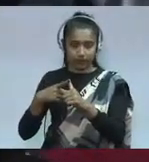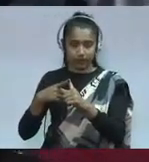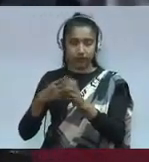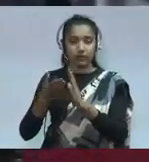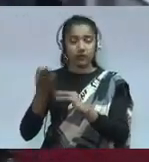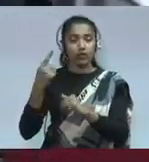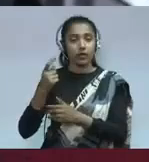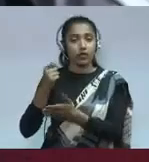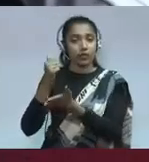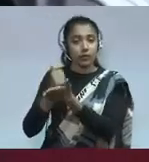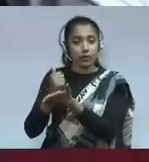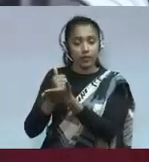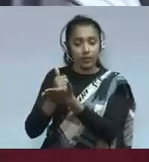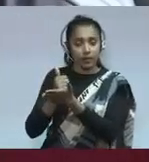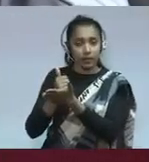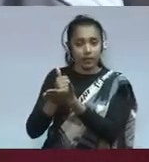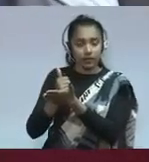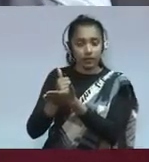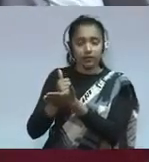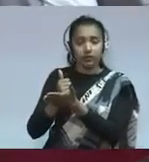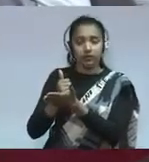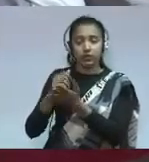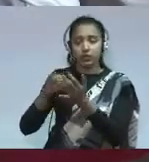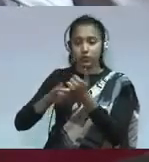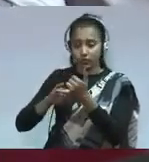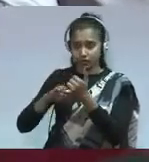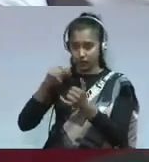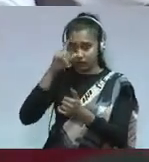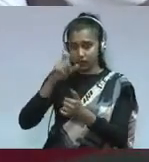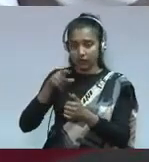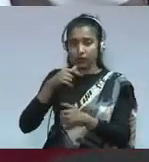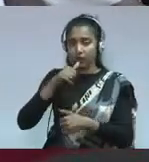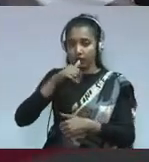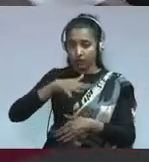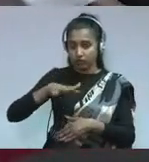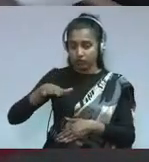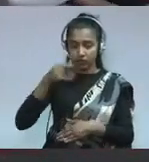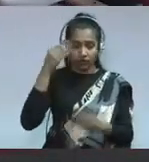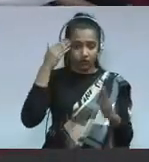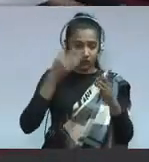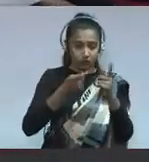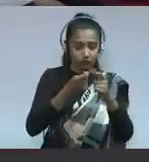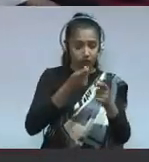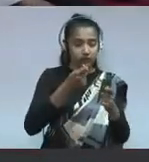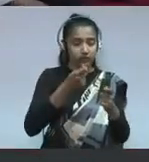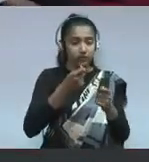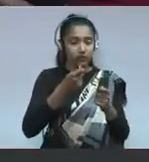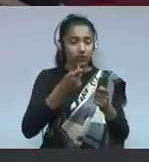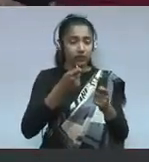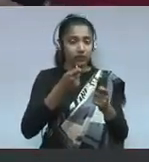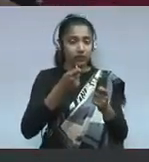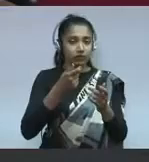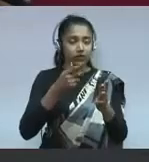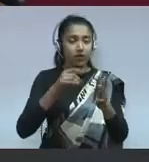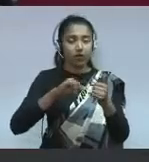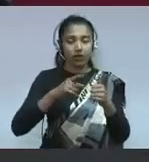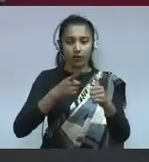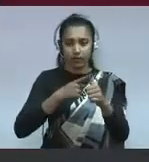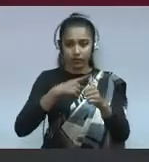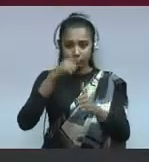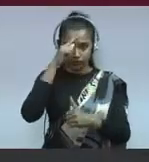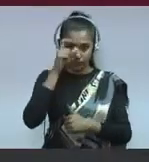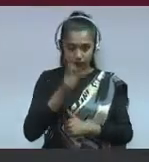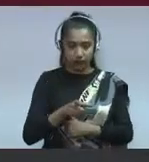සුමිතිපාල කාර්යවසම්, සාගර ආර්ථික විශේෂඥ අයේෂ් ඉන්ද්‍රනාත් රණවක, ඒ අපේ උපදේශක